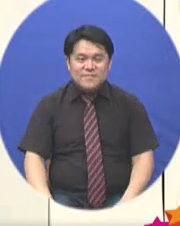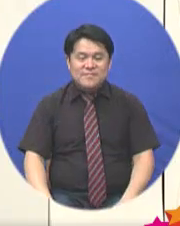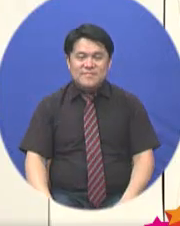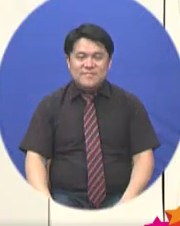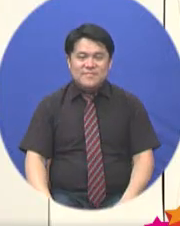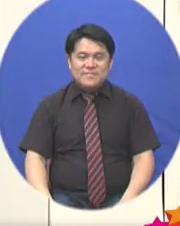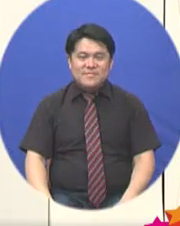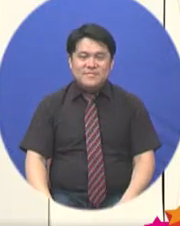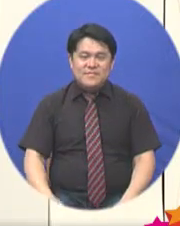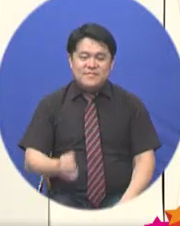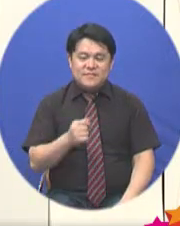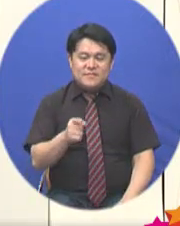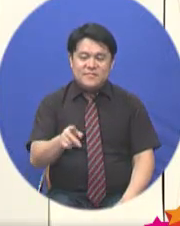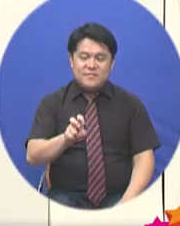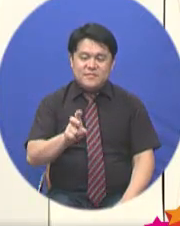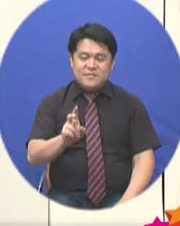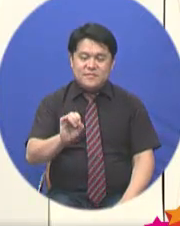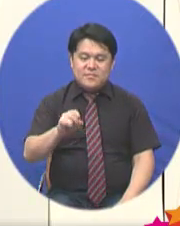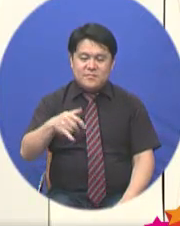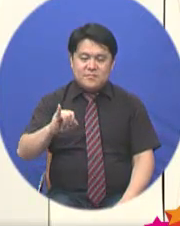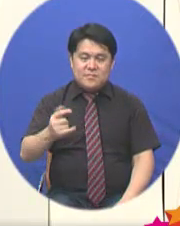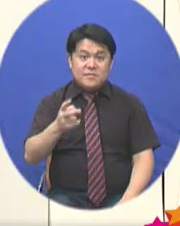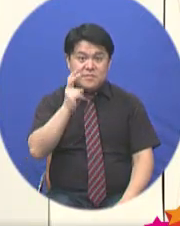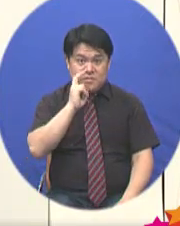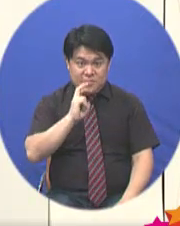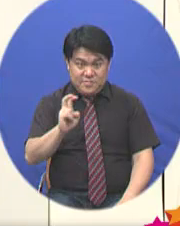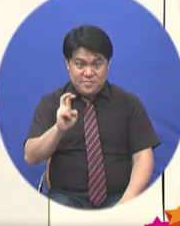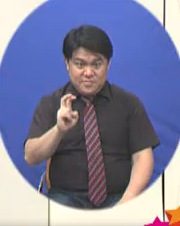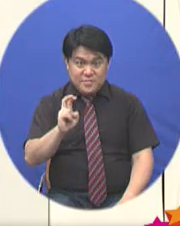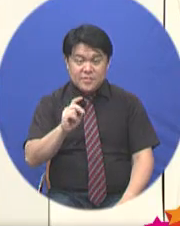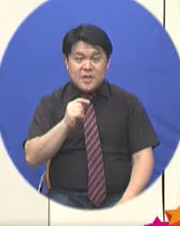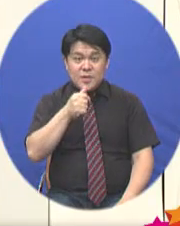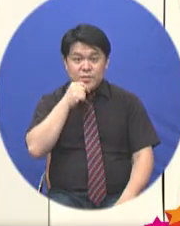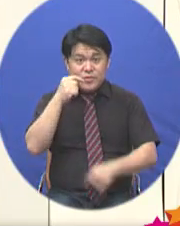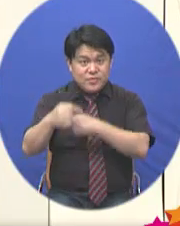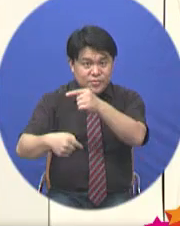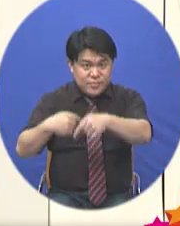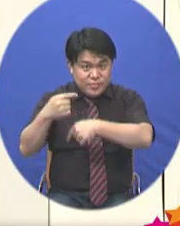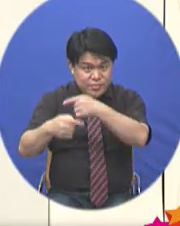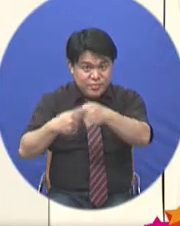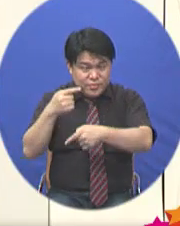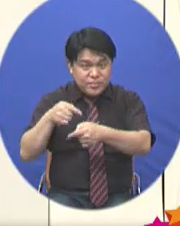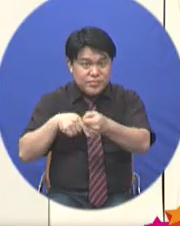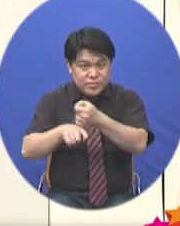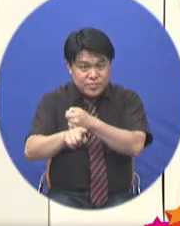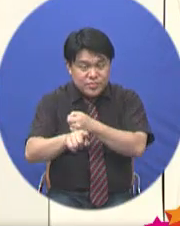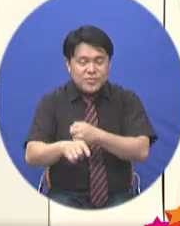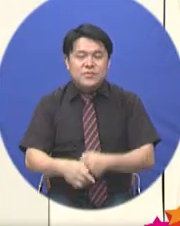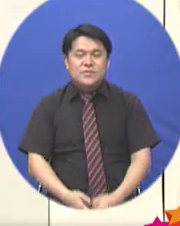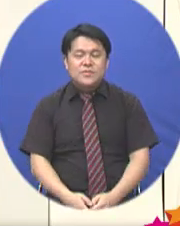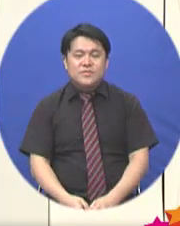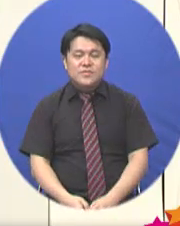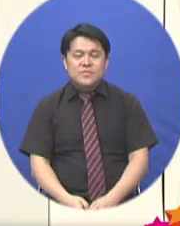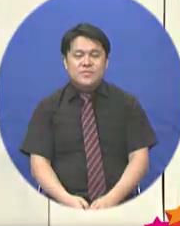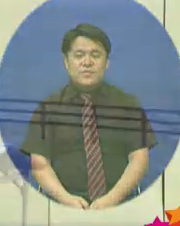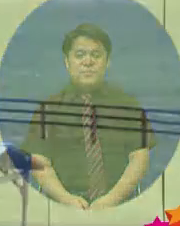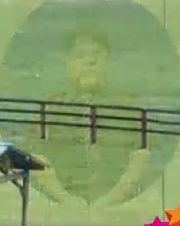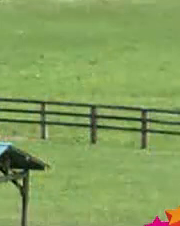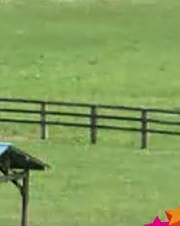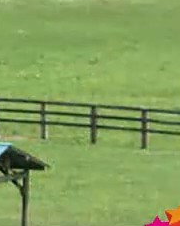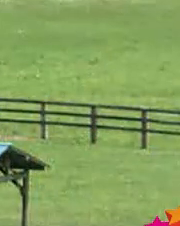강화에서 허명신 님이 부릅니다. 네. 물레방아 도는 내력.